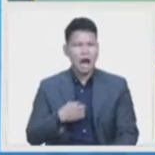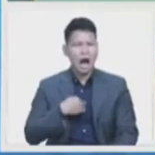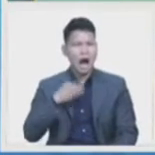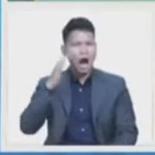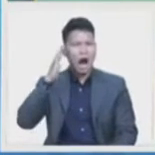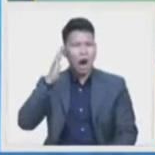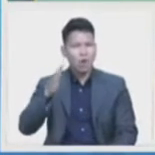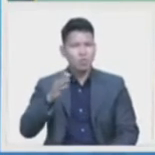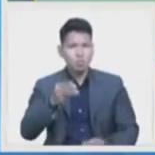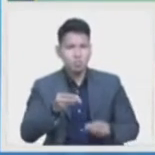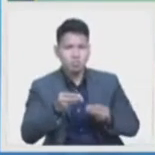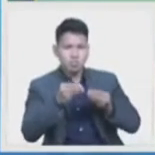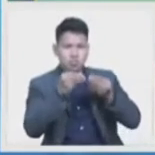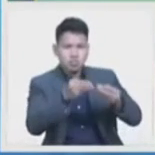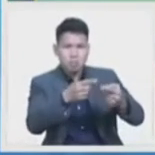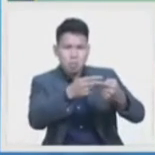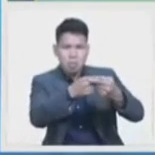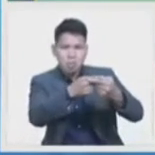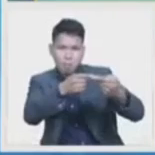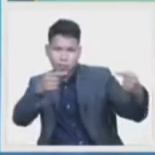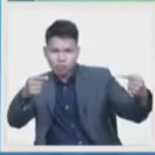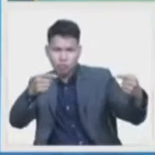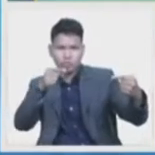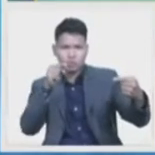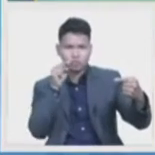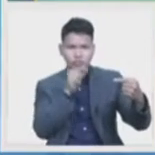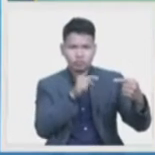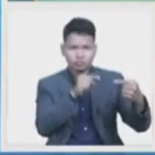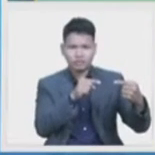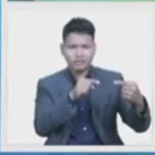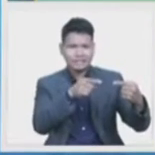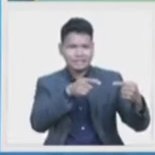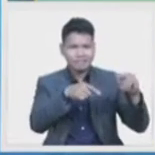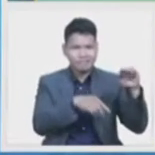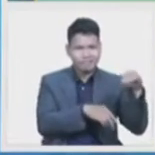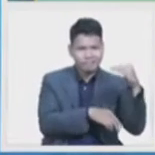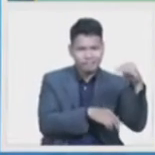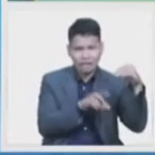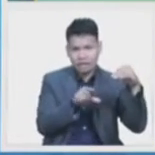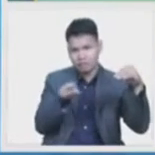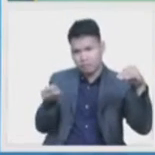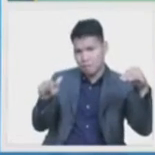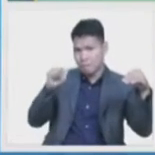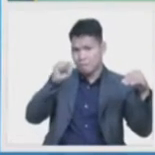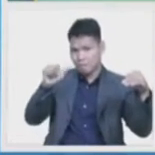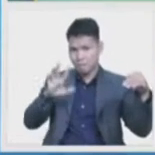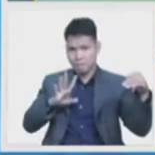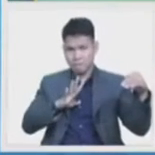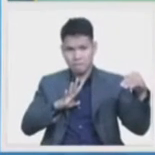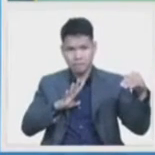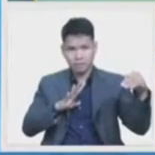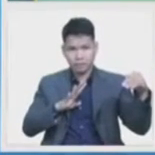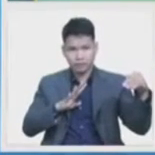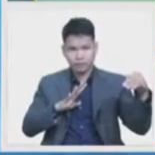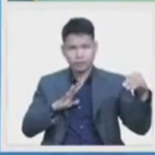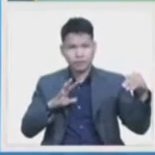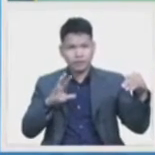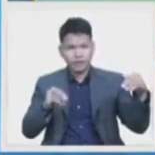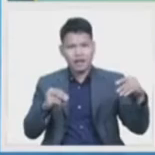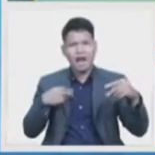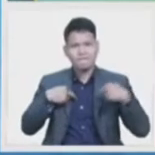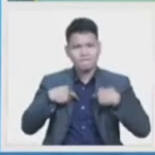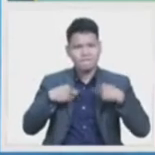put enmity between thee and the woman, og ibutang ko ang